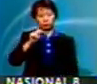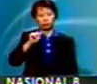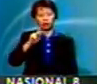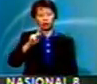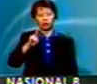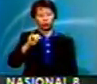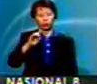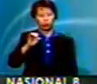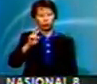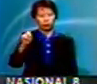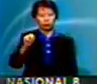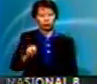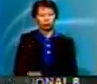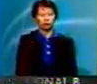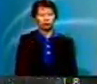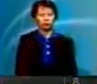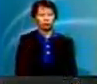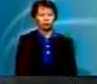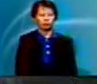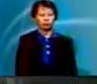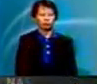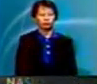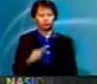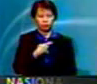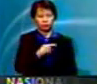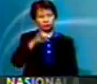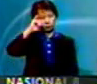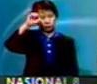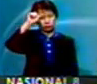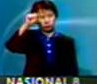Hassan. Tentang kebesaran kita, insyaAllah kita akan